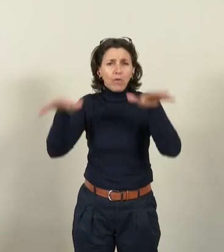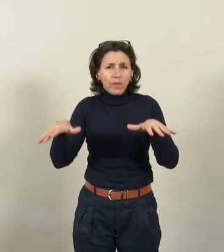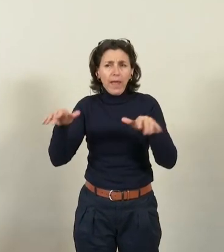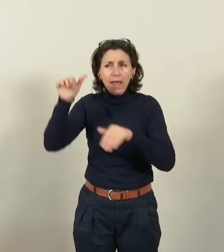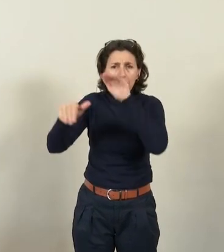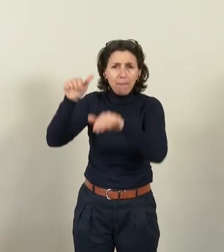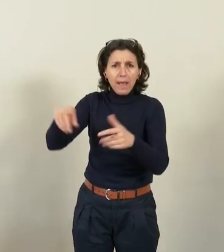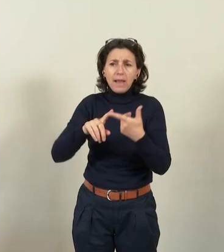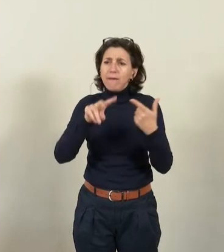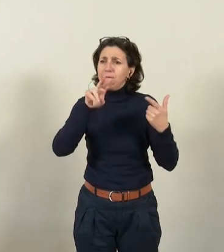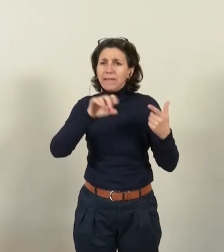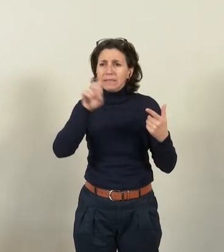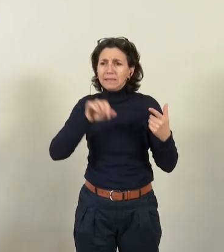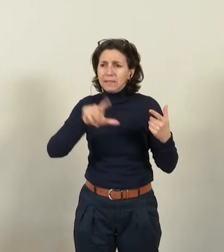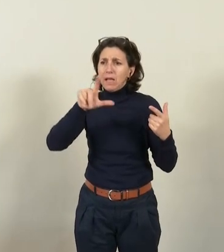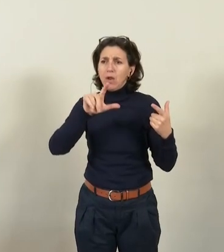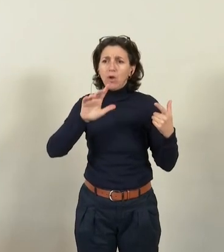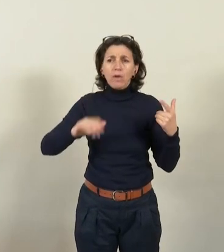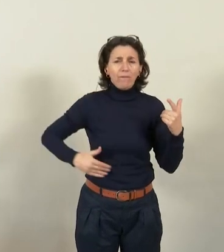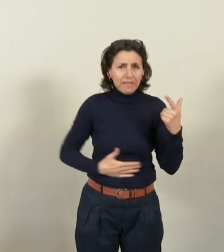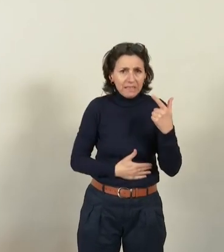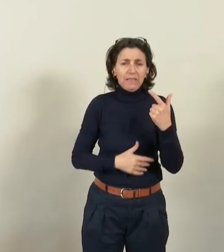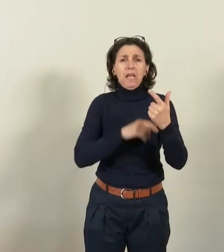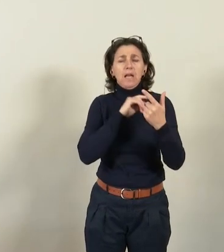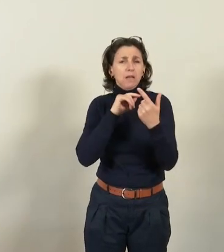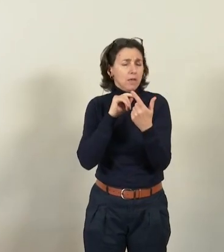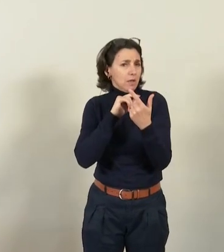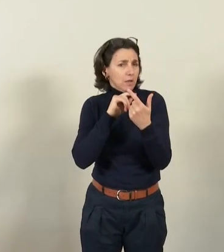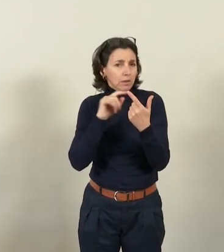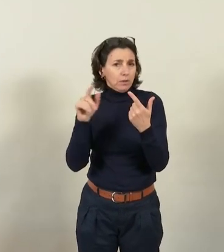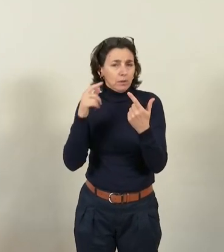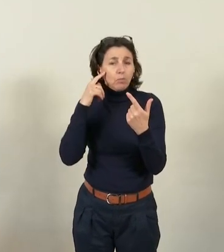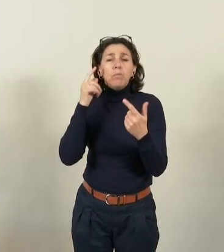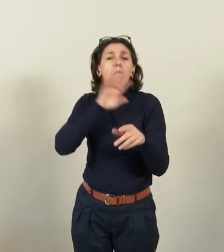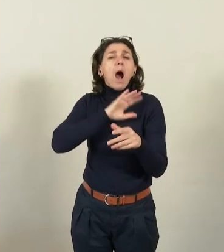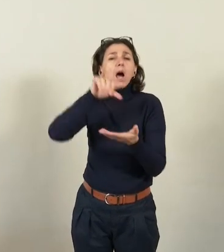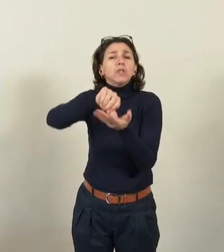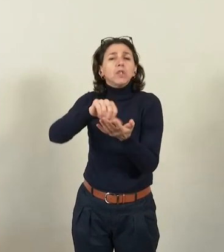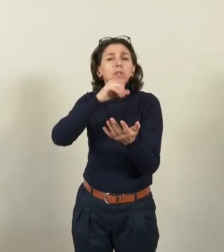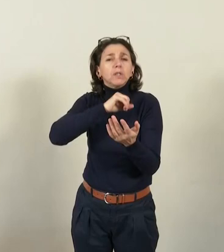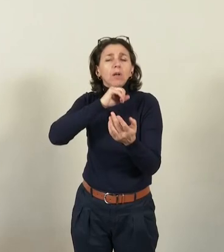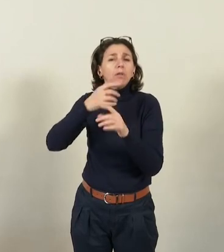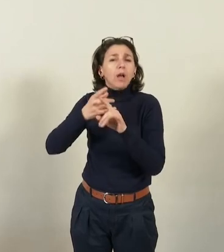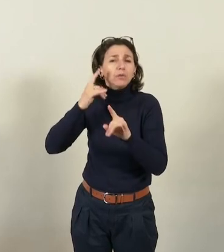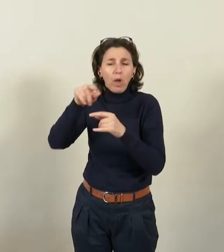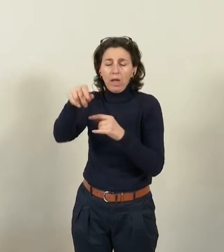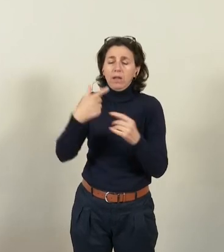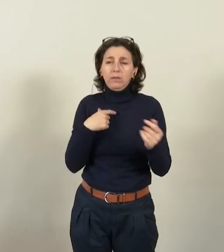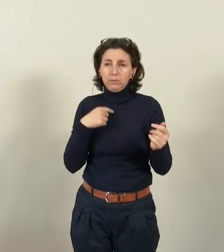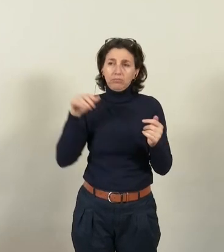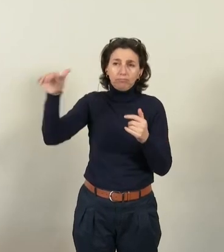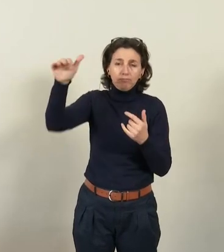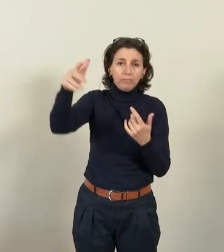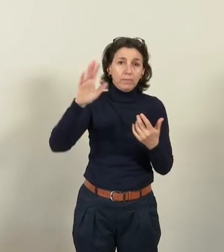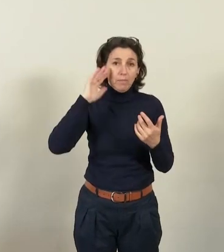visil le pense pour son centre ancien et donc du coup en fait c'était surtout ça pour le décalage et aujourd'hui effectivement c'est un